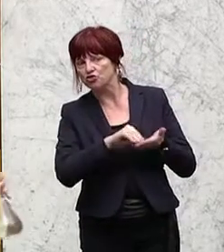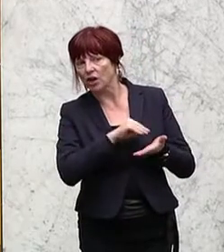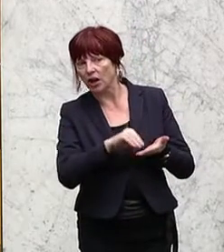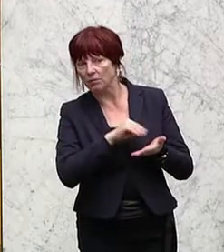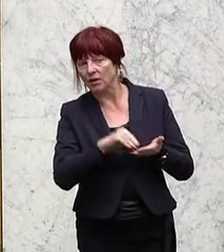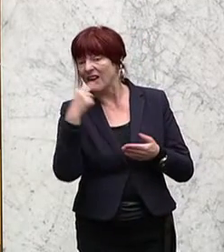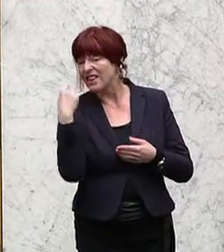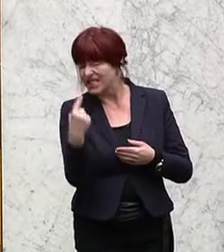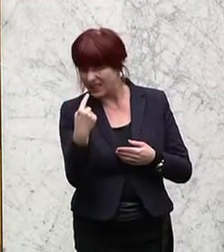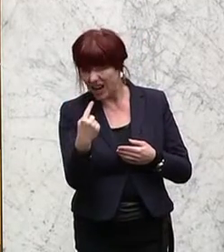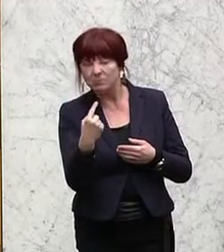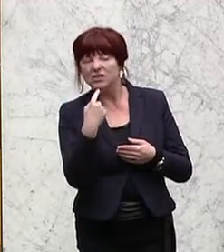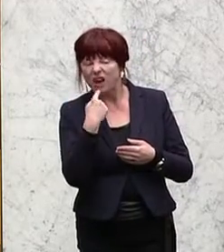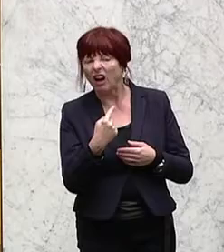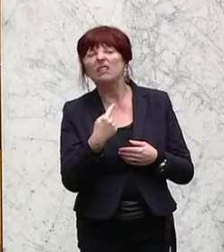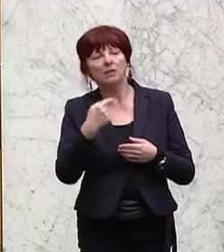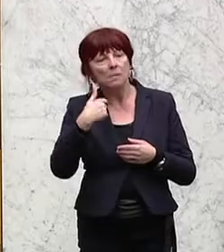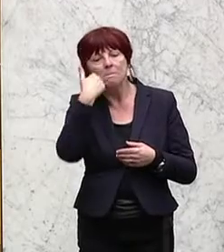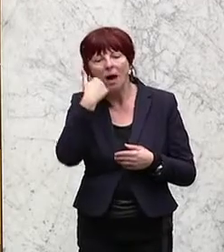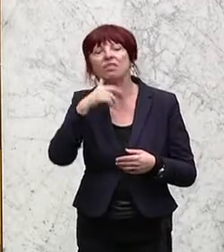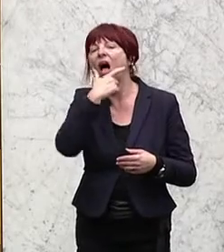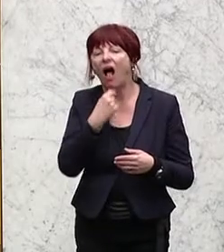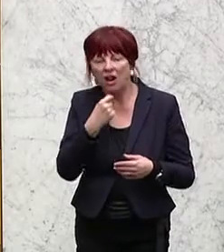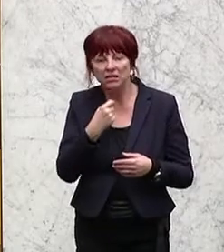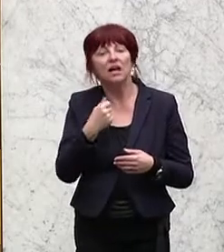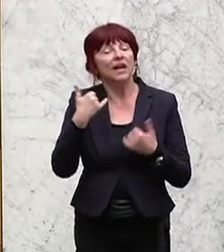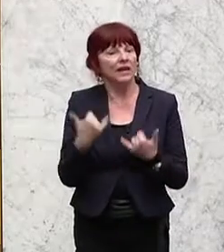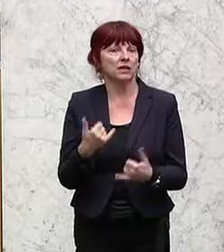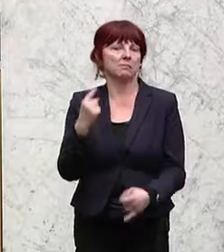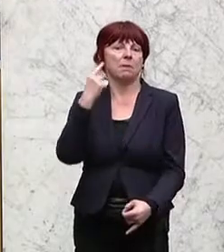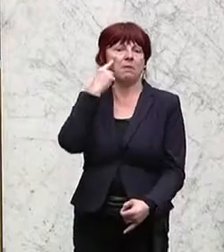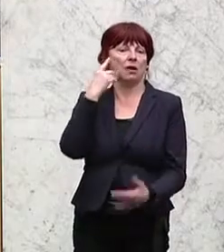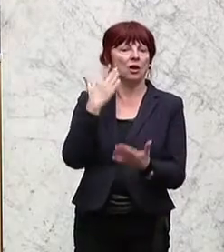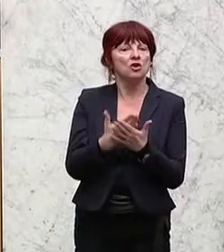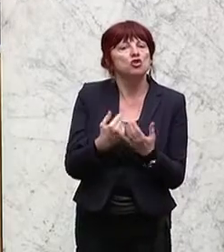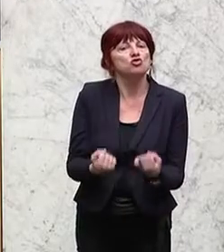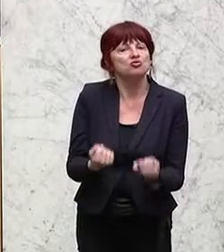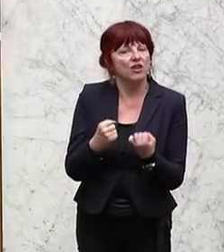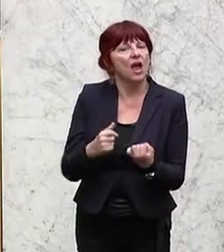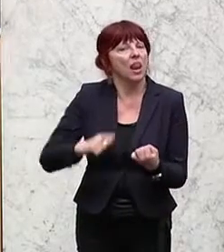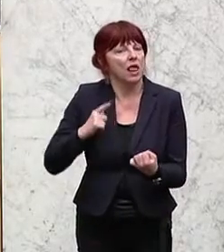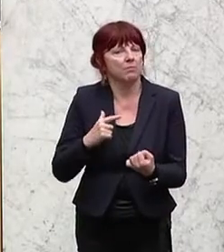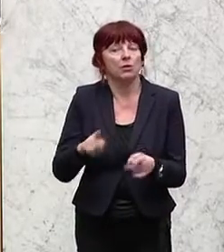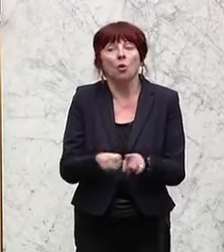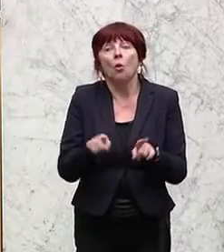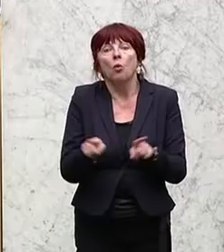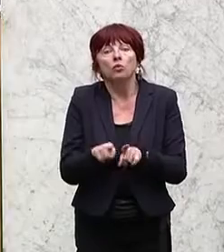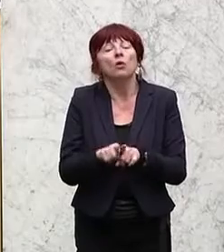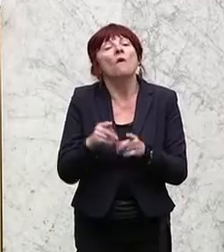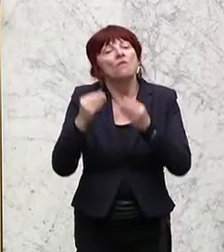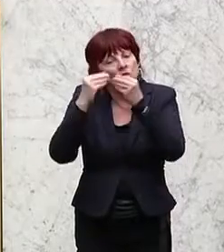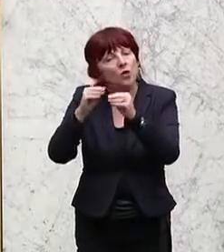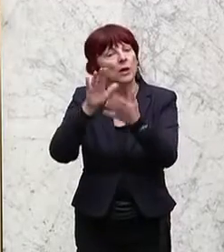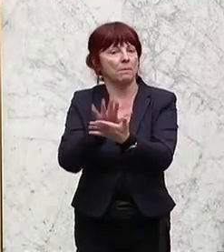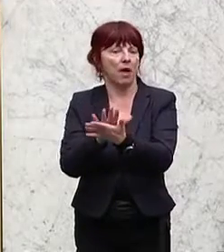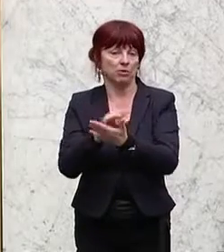dabei würdig zu bleiben. Meine Damen und Herren, heute ist es zumindest etwas leichter geworden, würdig zu bleiben, denn soziale karitative Organisationen